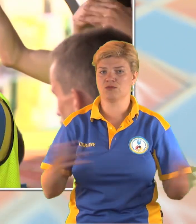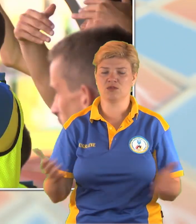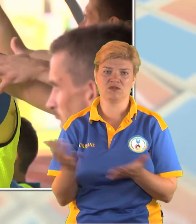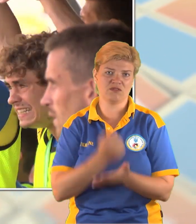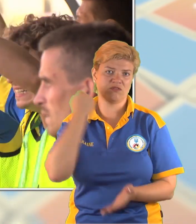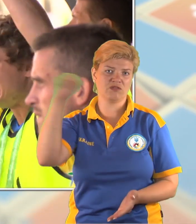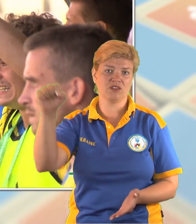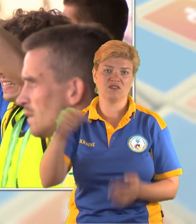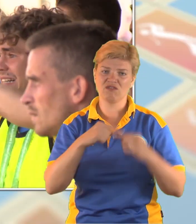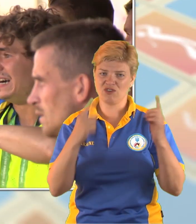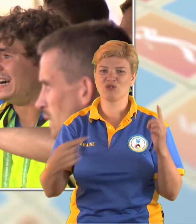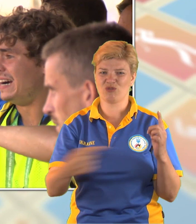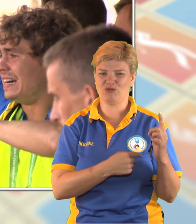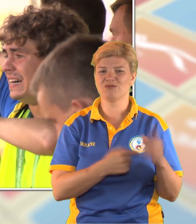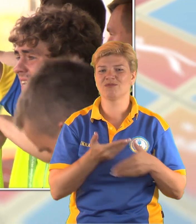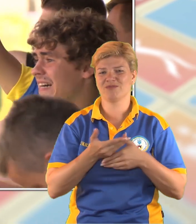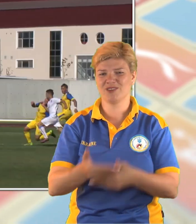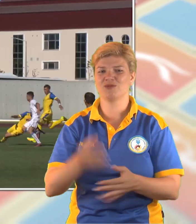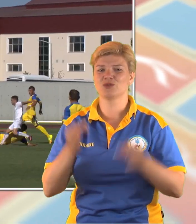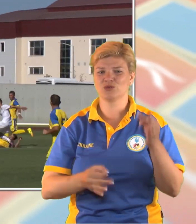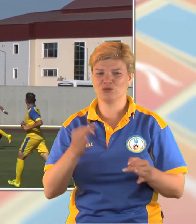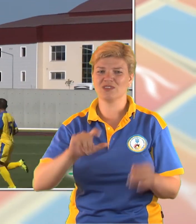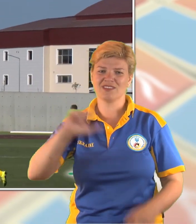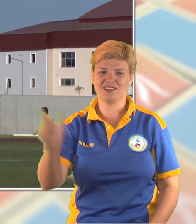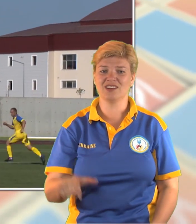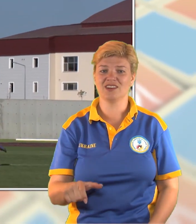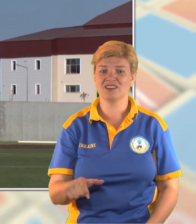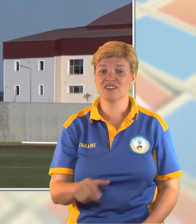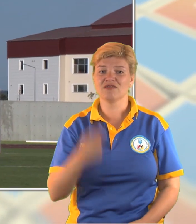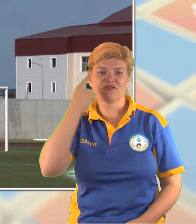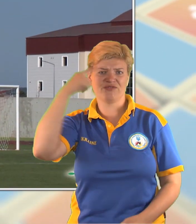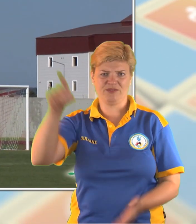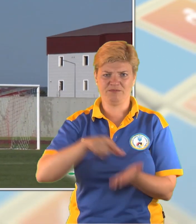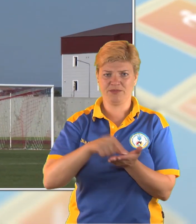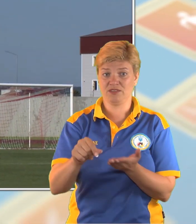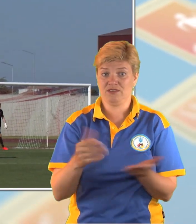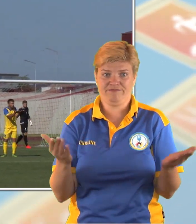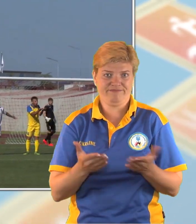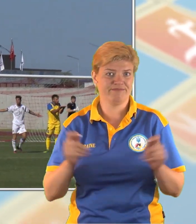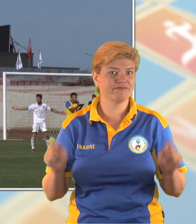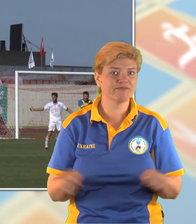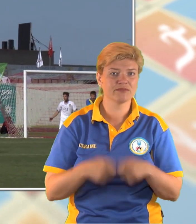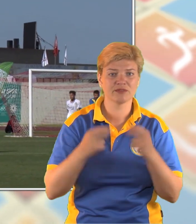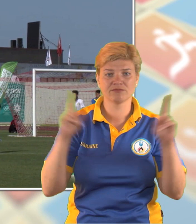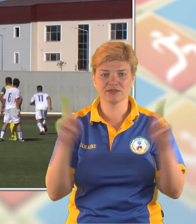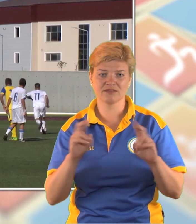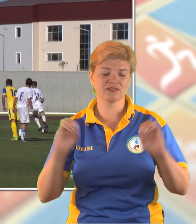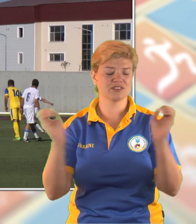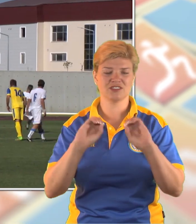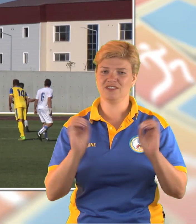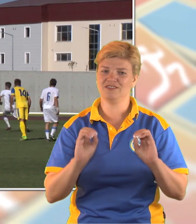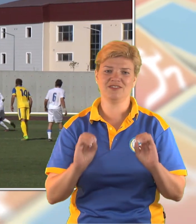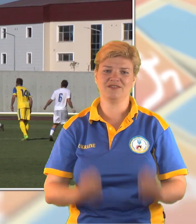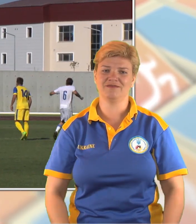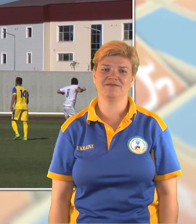далі, як за центр поля. Однак при цьому не може перемогти. Відкрити рахунок італійцям допоміг арбітр. Вигадав